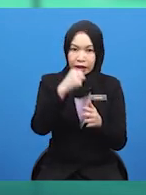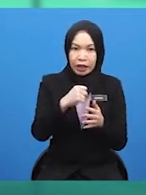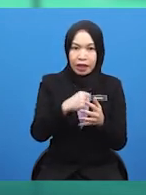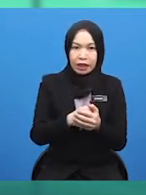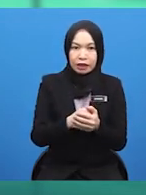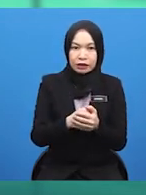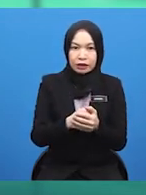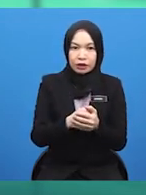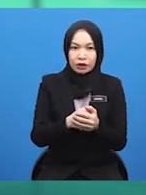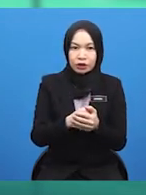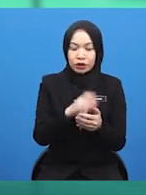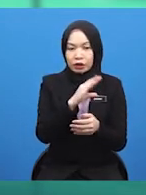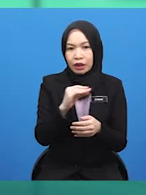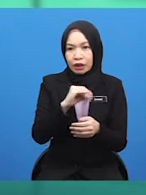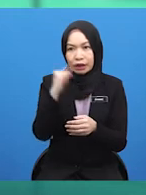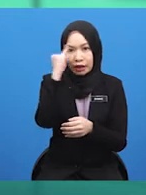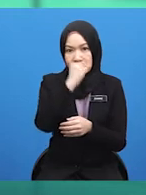kepada